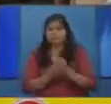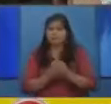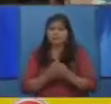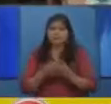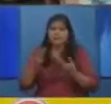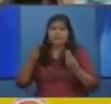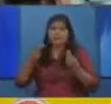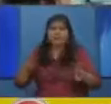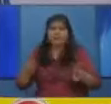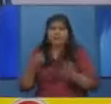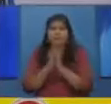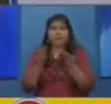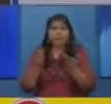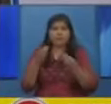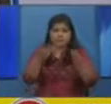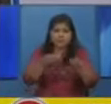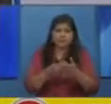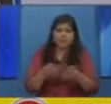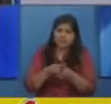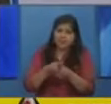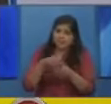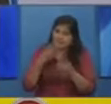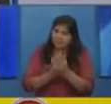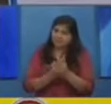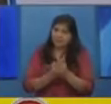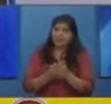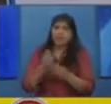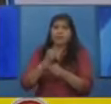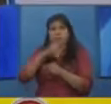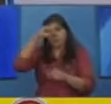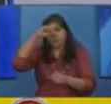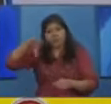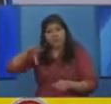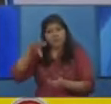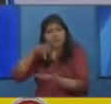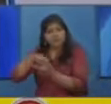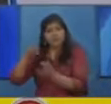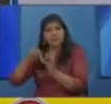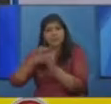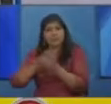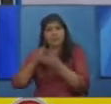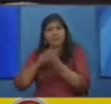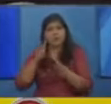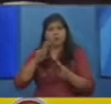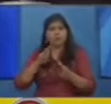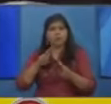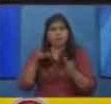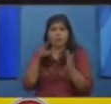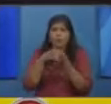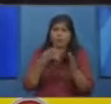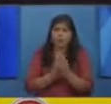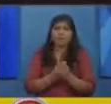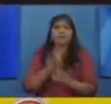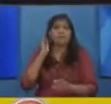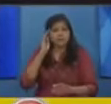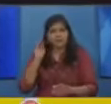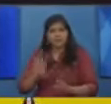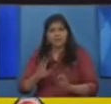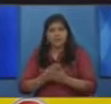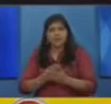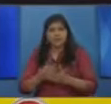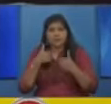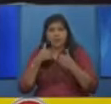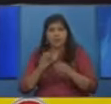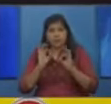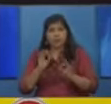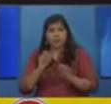बुक्स दी जाती हैं। इसके साथ ही गुजरात के भावनगर की भी 2 संस्थाओं के बारे में जानता हूं जो बेहतरीन कार्य कर